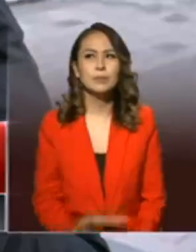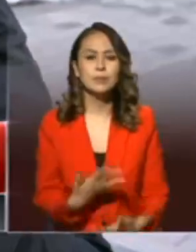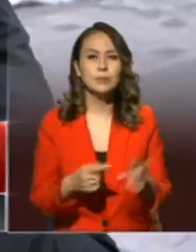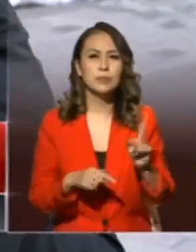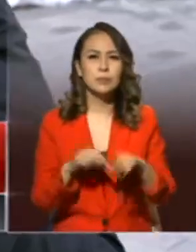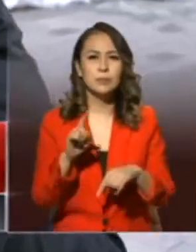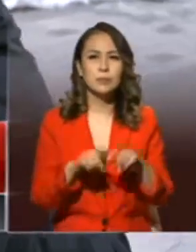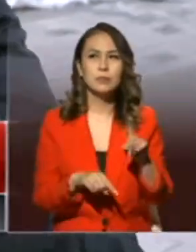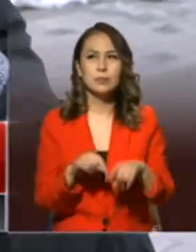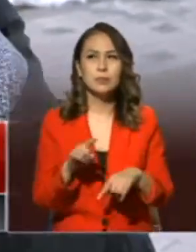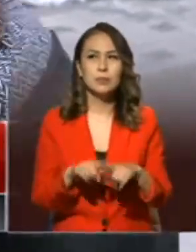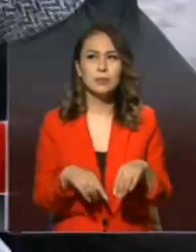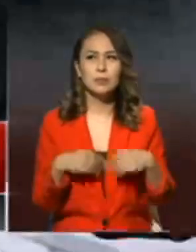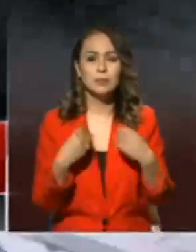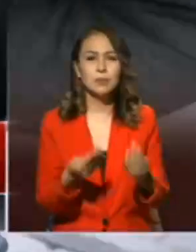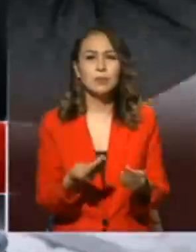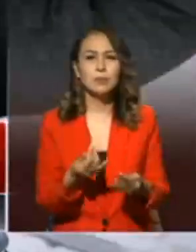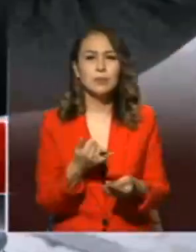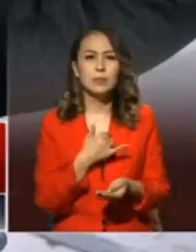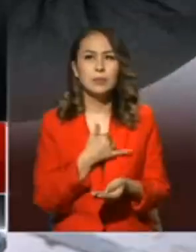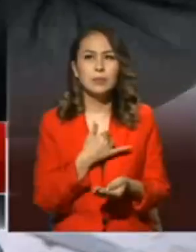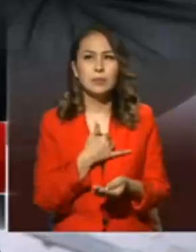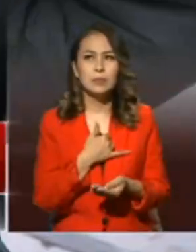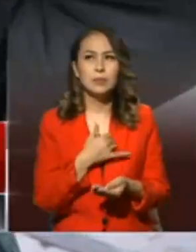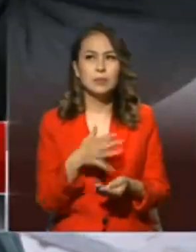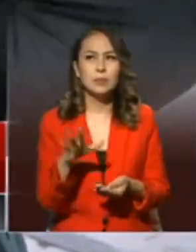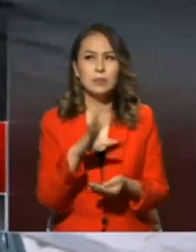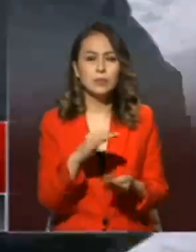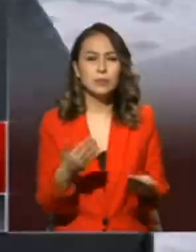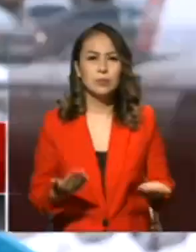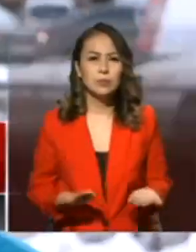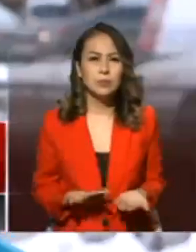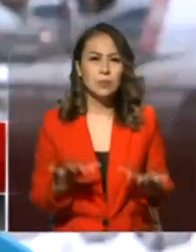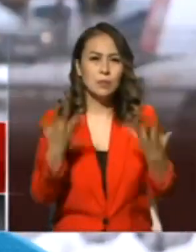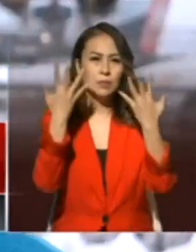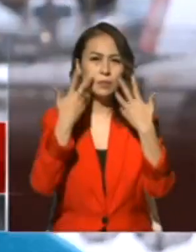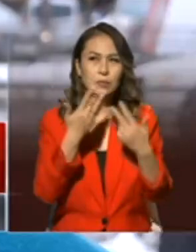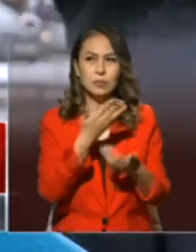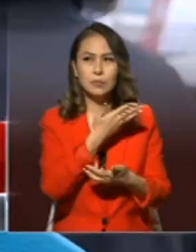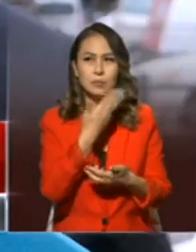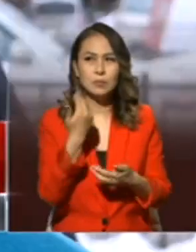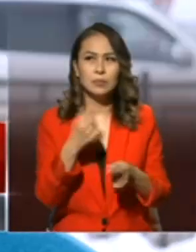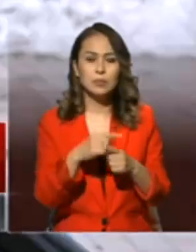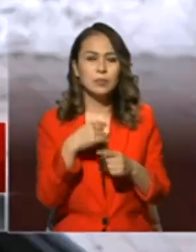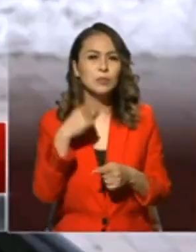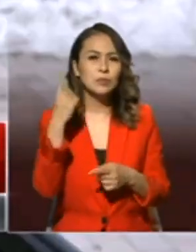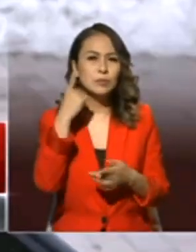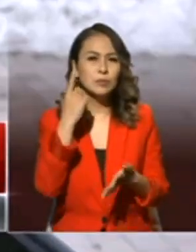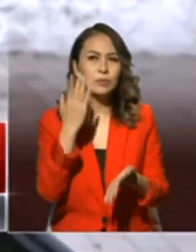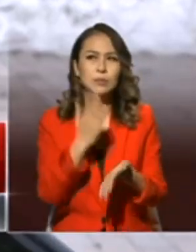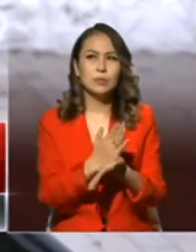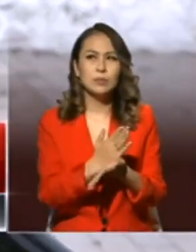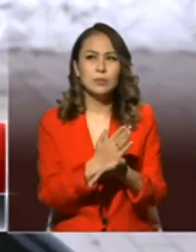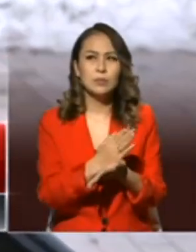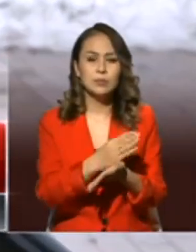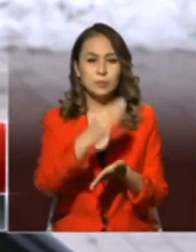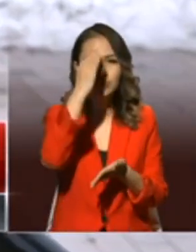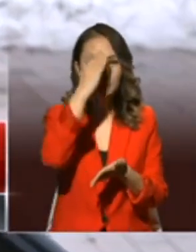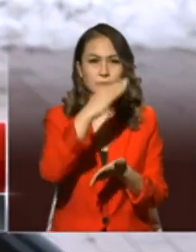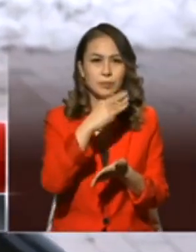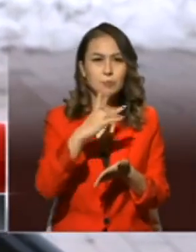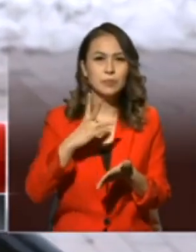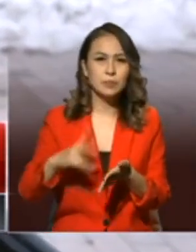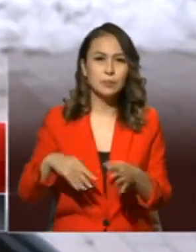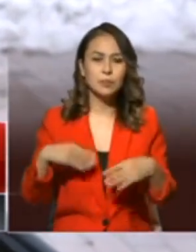енді қимайсың, бересің. А бізде бәрі жақсы өмір сүріп жатыр деп айта алмаймын. Ондайды естігенім бар, иә, әкесі қызына бір